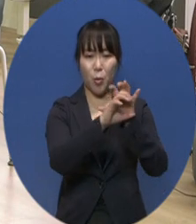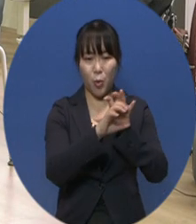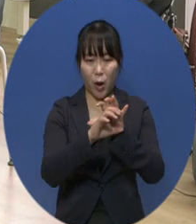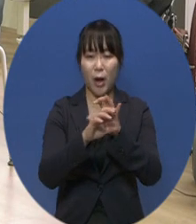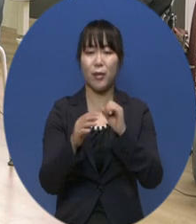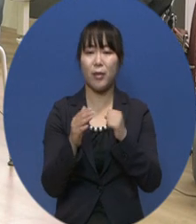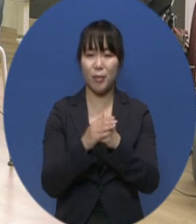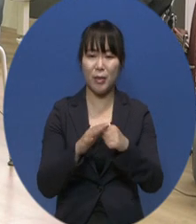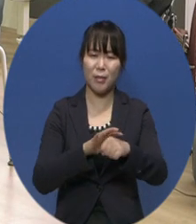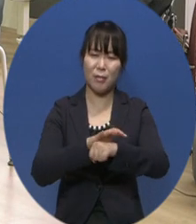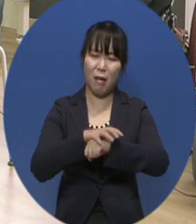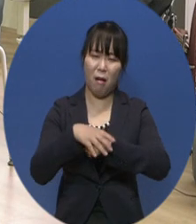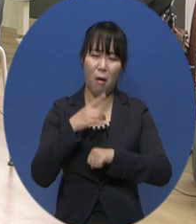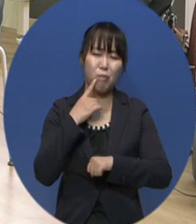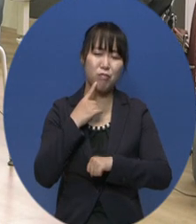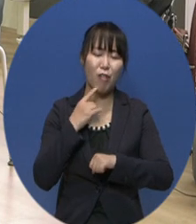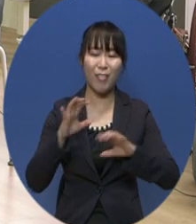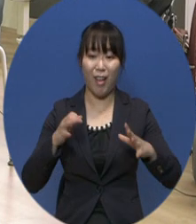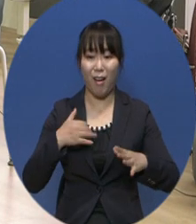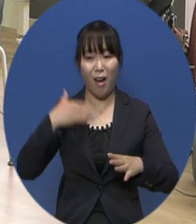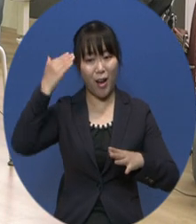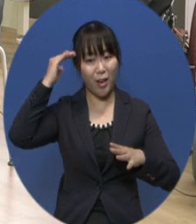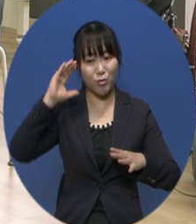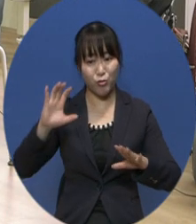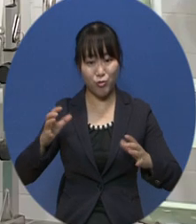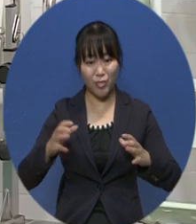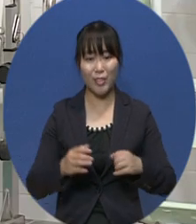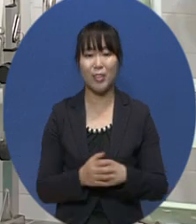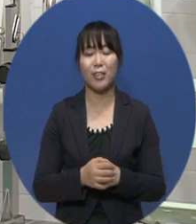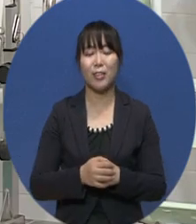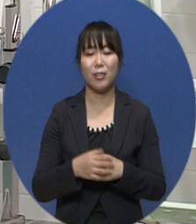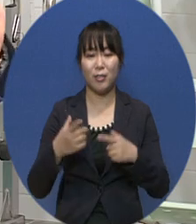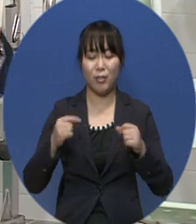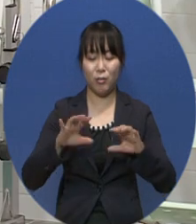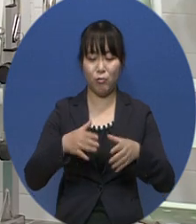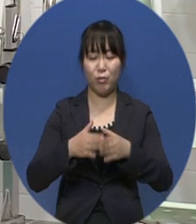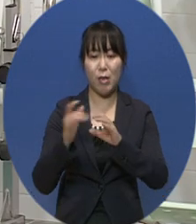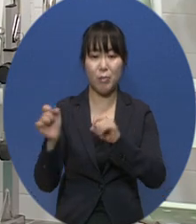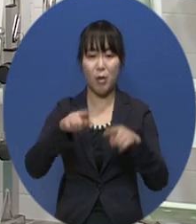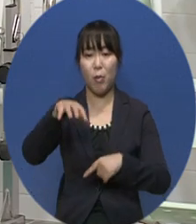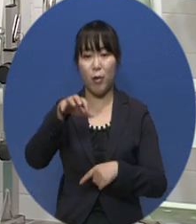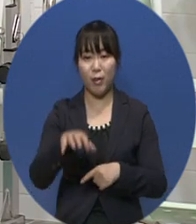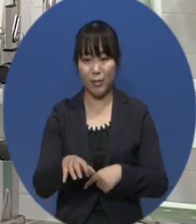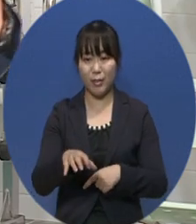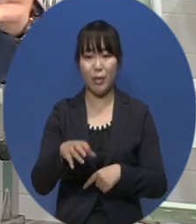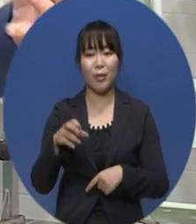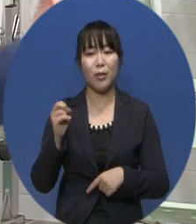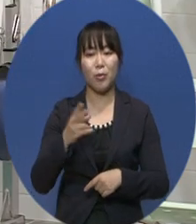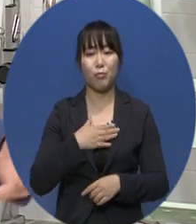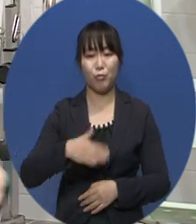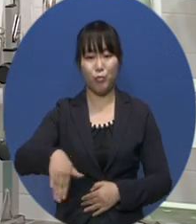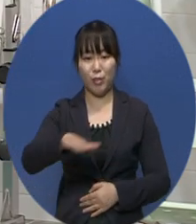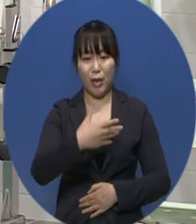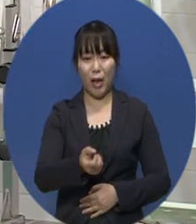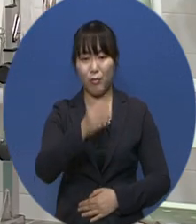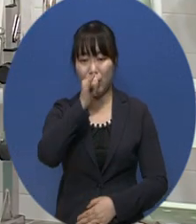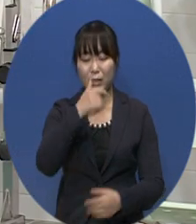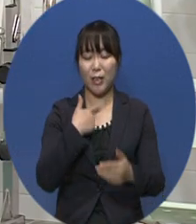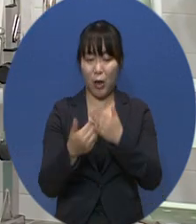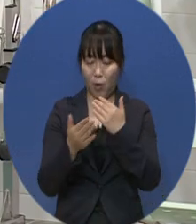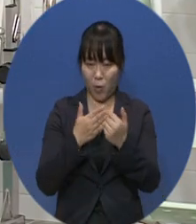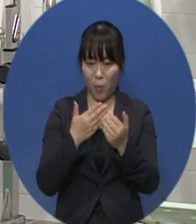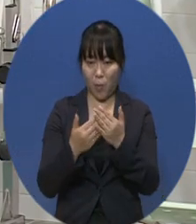인해서도 세계가 부러워하는 나라잖아요. 네. 예. 그만큼 국립재활원이 우리가 갖고 있는